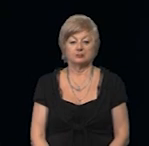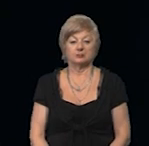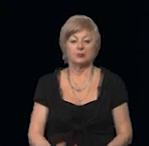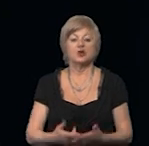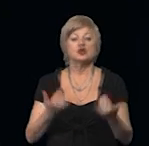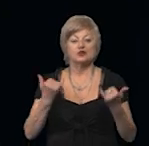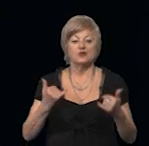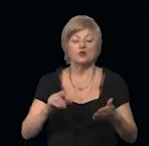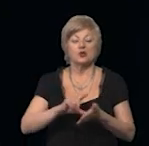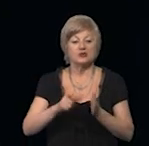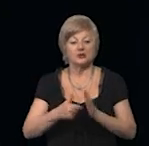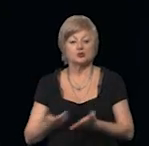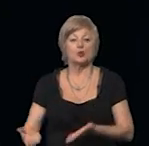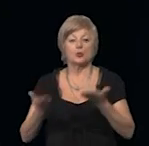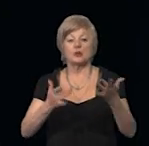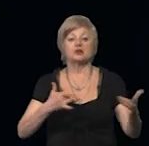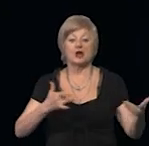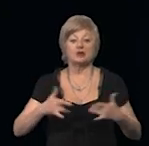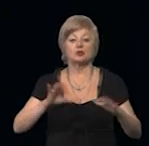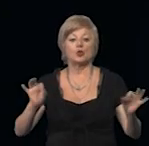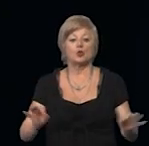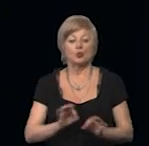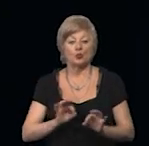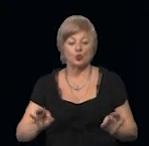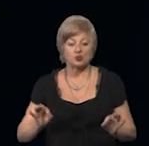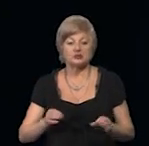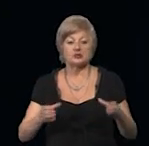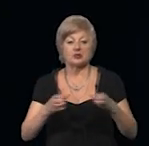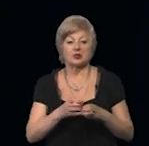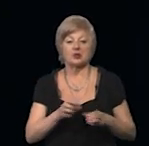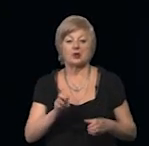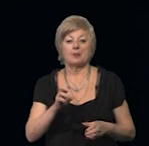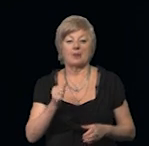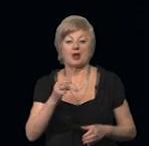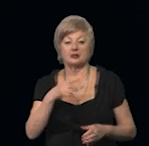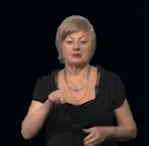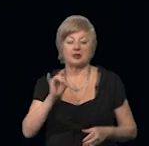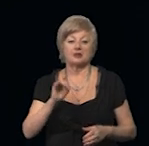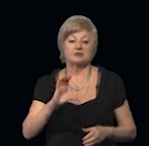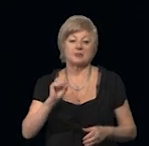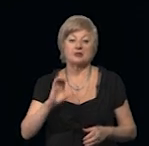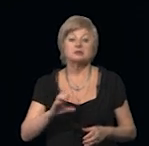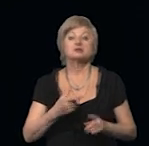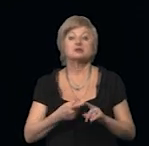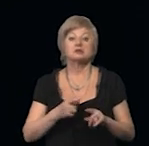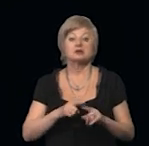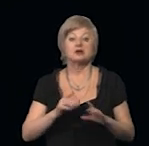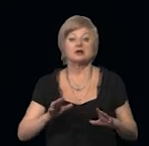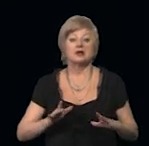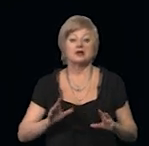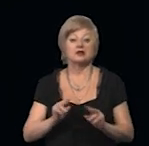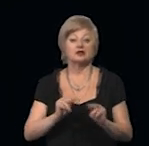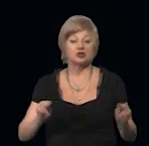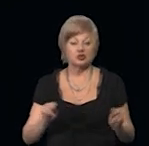Сьогодні до нас в студію завітав актор, музикант та фронтмен гурту «Бандерштат» та за сумісництвом тренер з